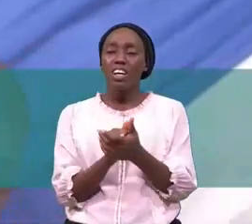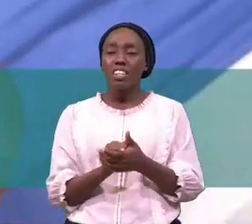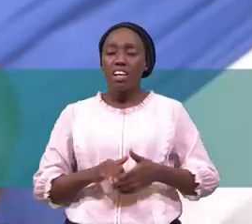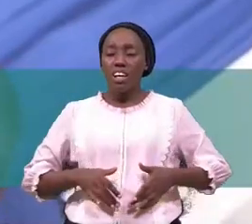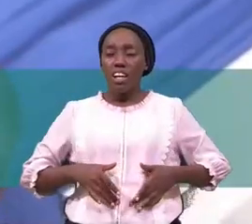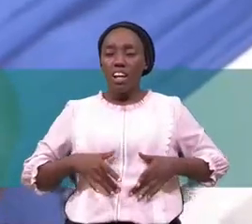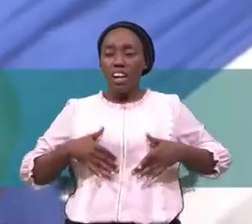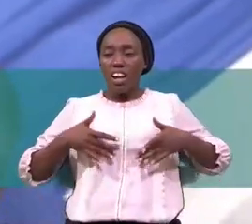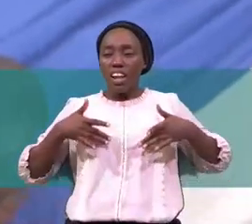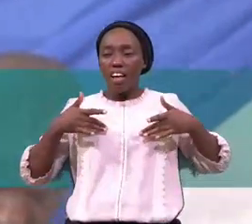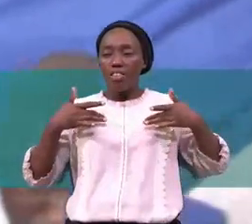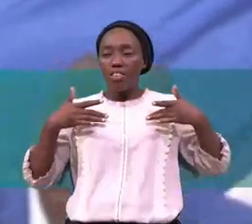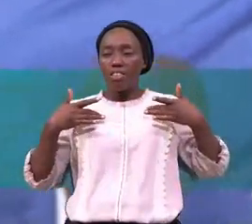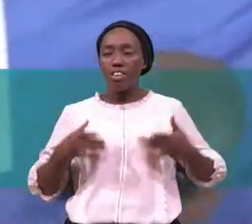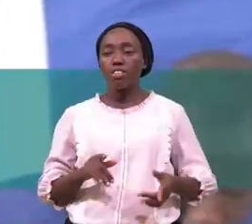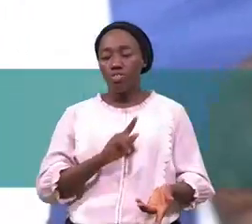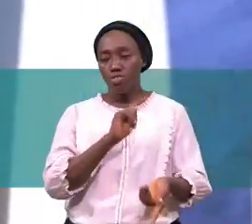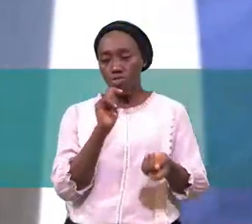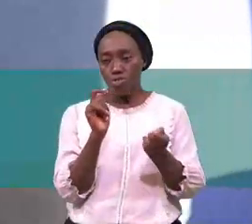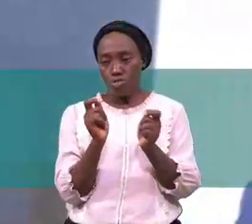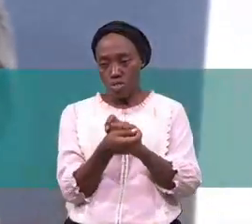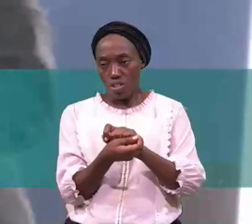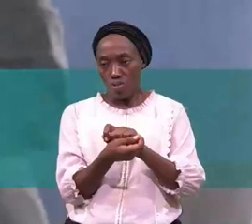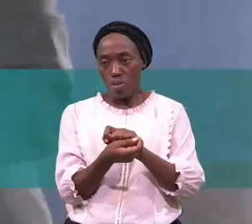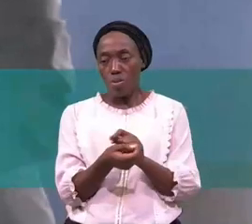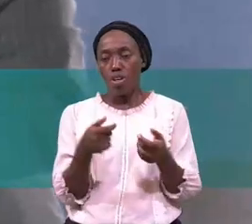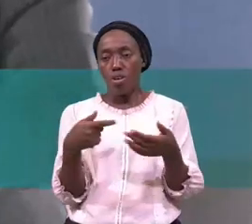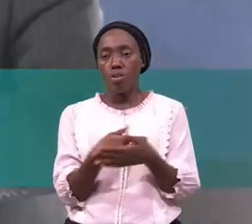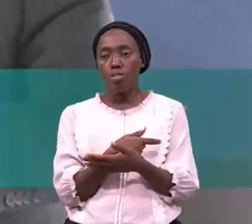Et ils s'en allaient avec cet évangile qui transforme les vies.